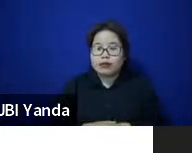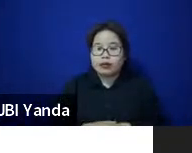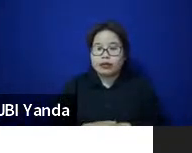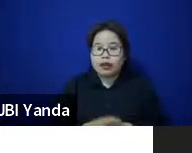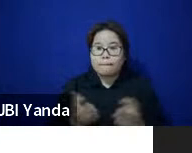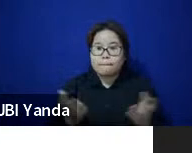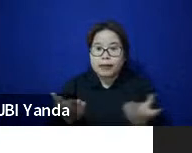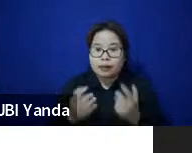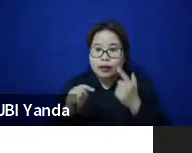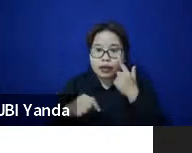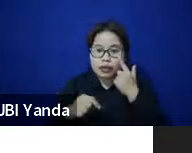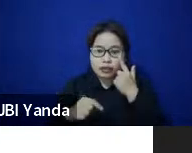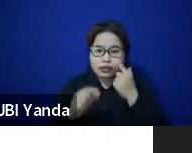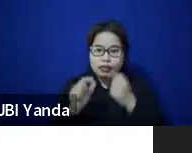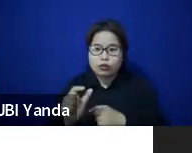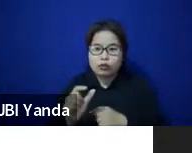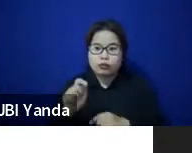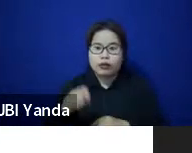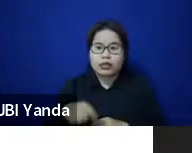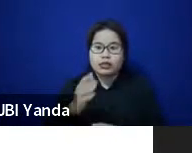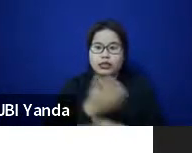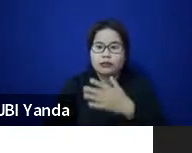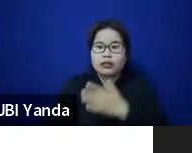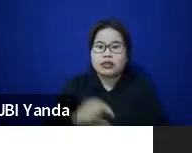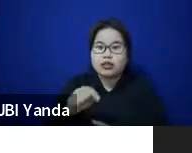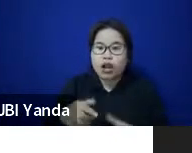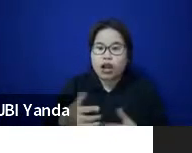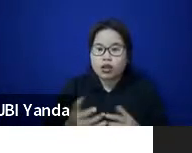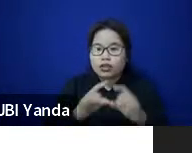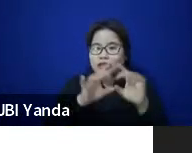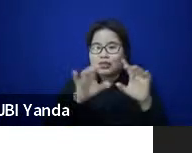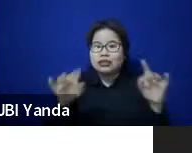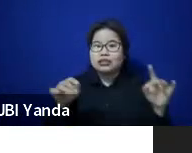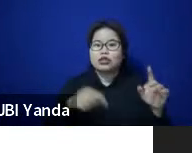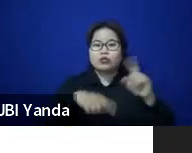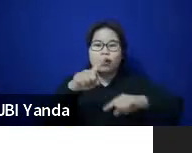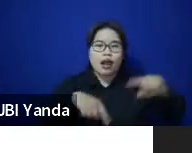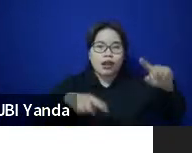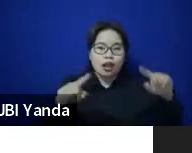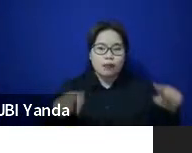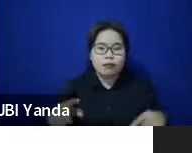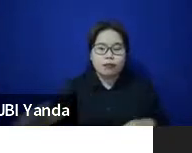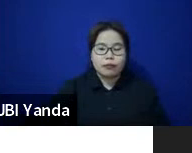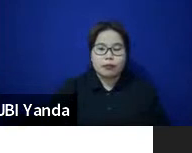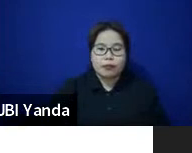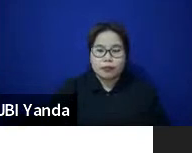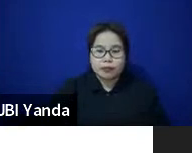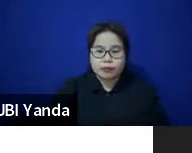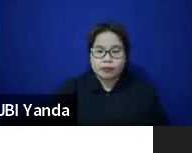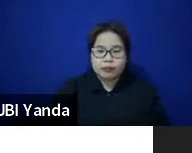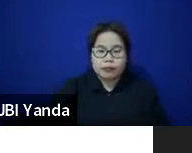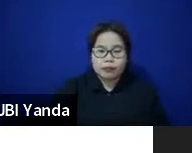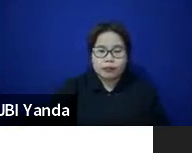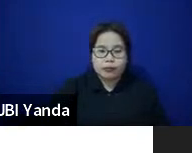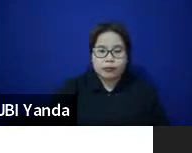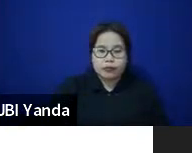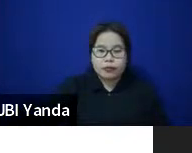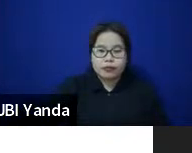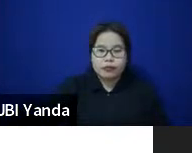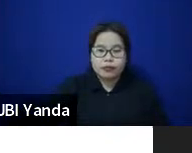yang digunakan untuk penyandang disabilitas itu dan jenis-jenisnya itu sangat beragam di antara semua regulasi level nasional